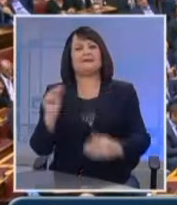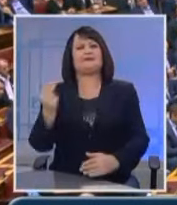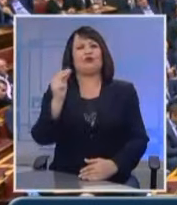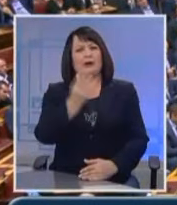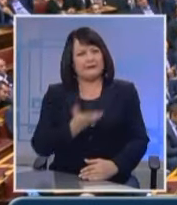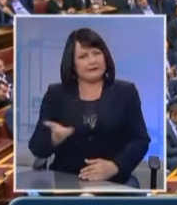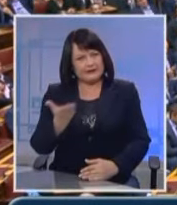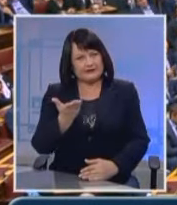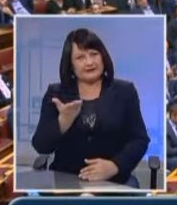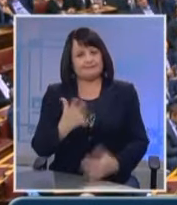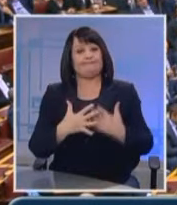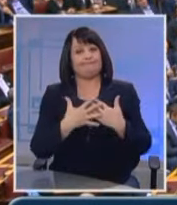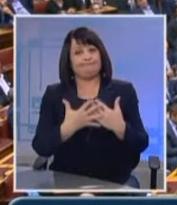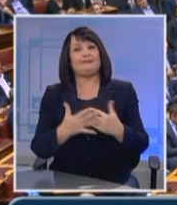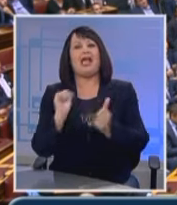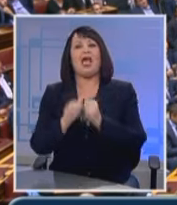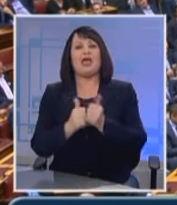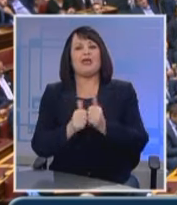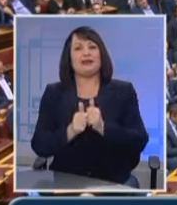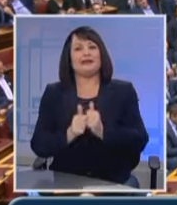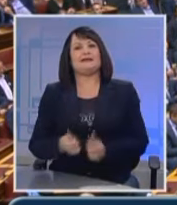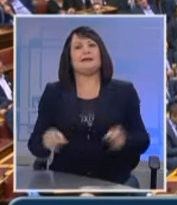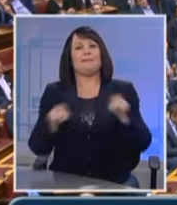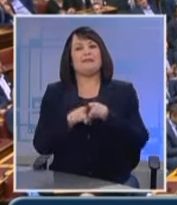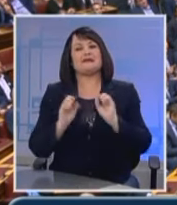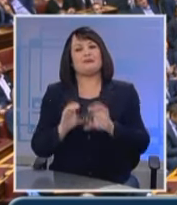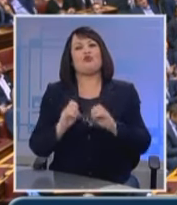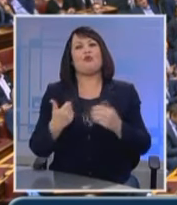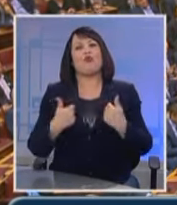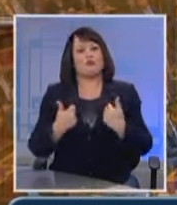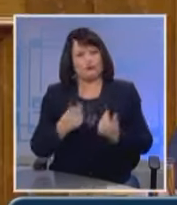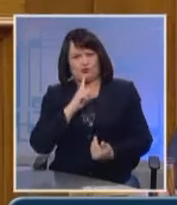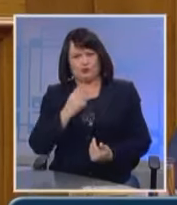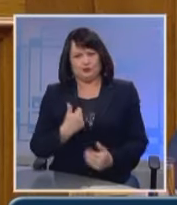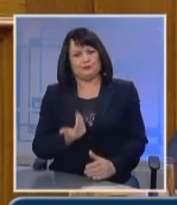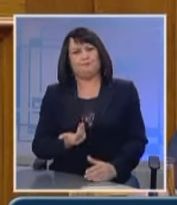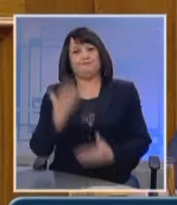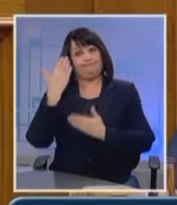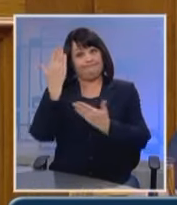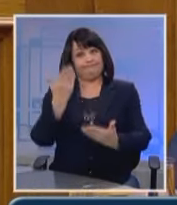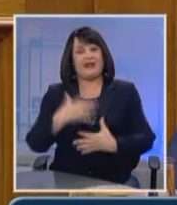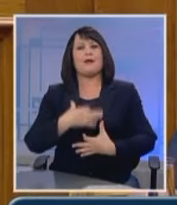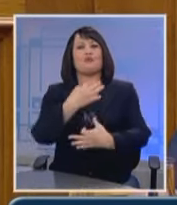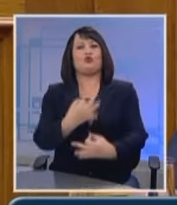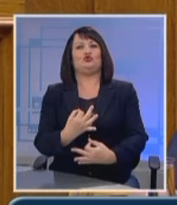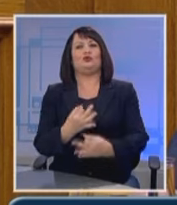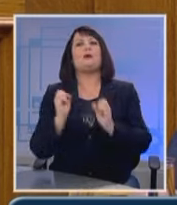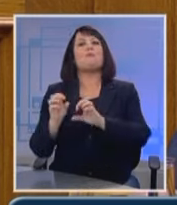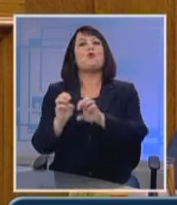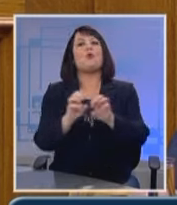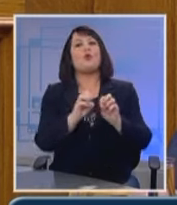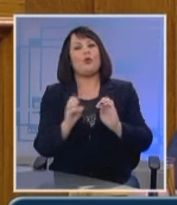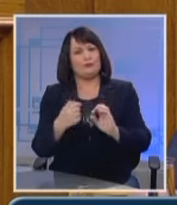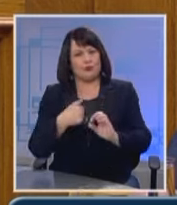βουλευτές, αγαπητοί αθλητές και συνάδελφοι προπονητές, είναι τιμή μου να εκπροσωπώ τους συναδέλφους